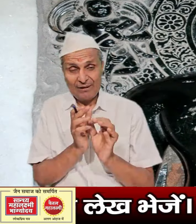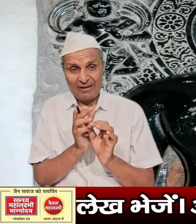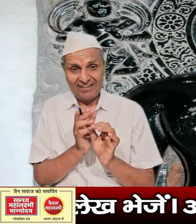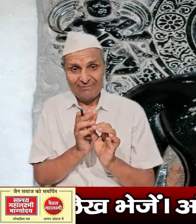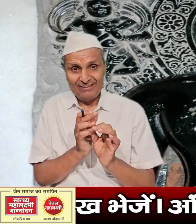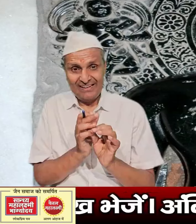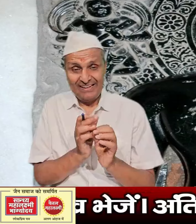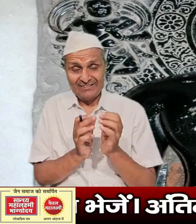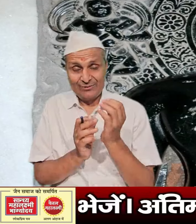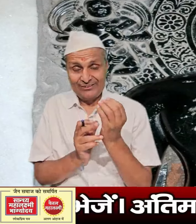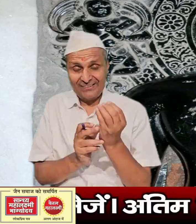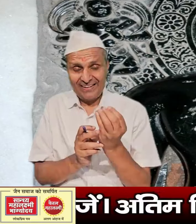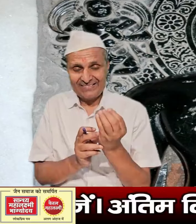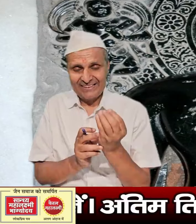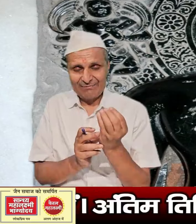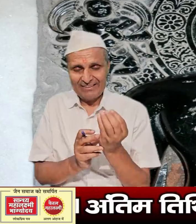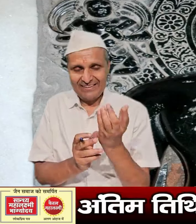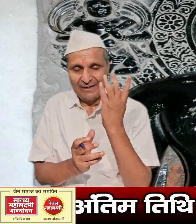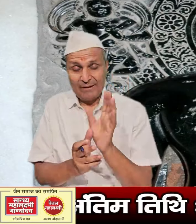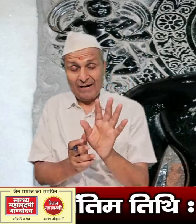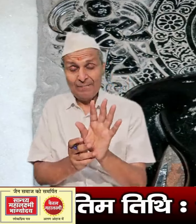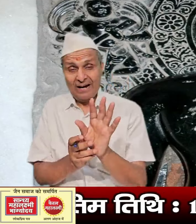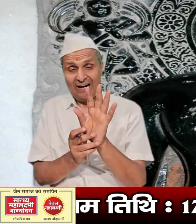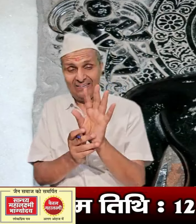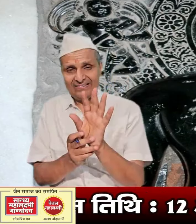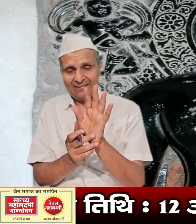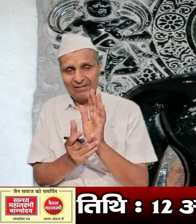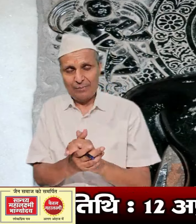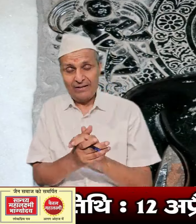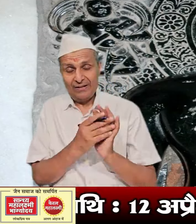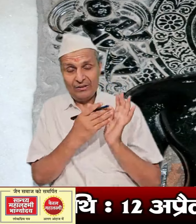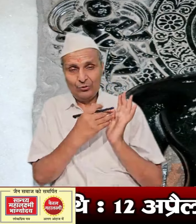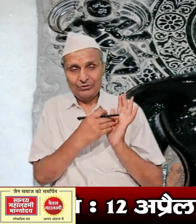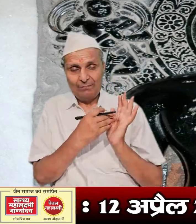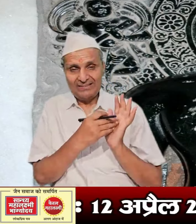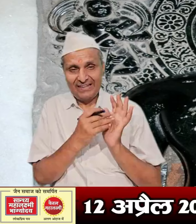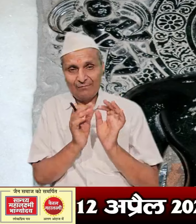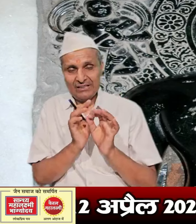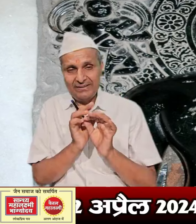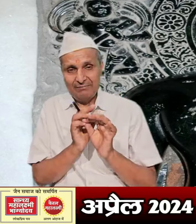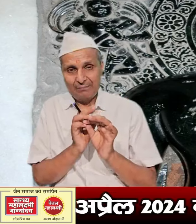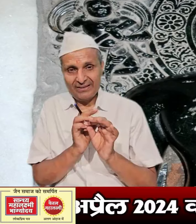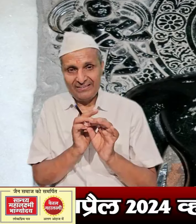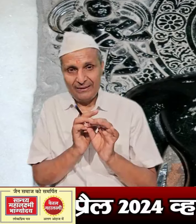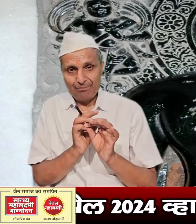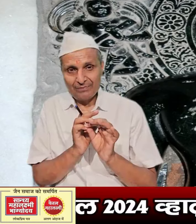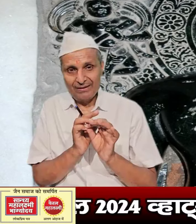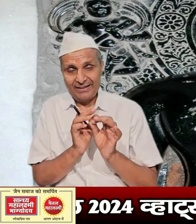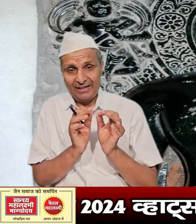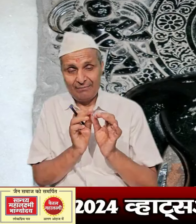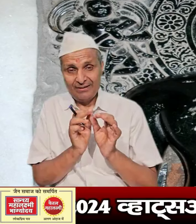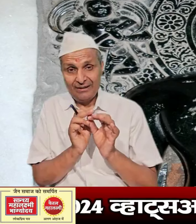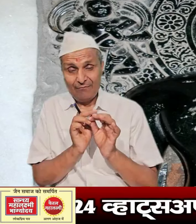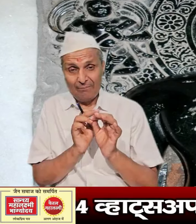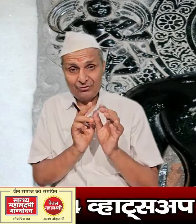छप्पर फाड़ के मिलता है जो कोई श्रद्धा के साथ भक्ति आता है पर हां आज इसके सवाल के ऊपर है दो साल पहले चैनल महालक्ष्मी टीम यहां पर गई थी